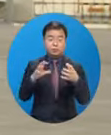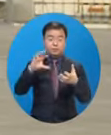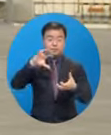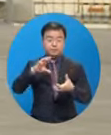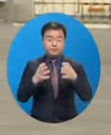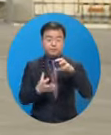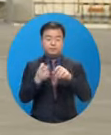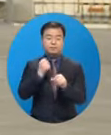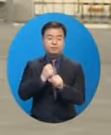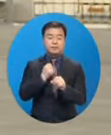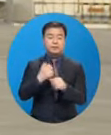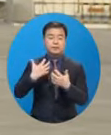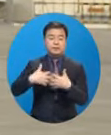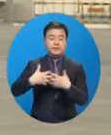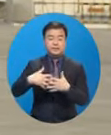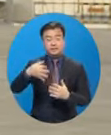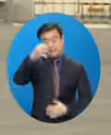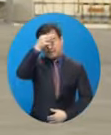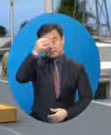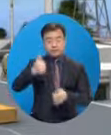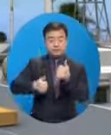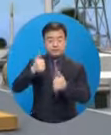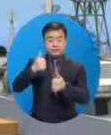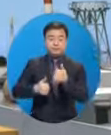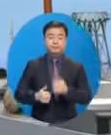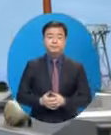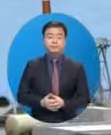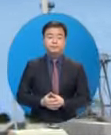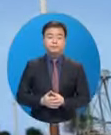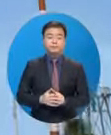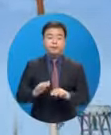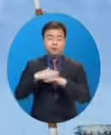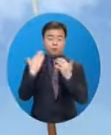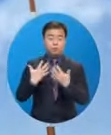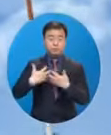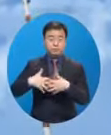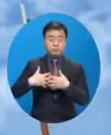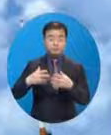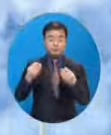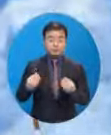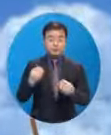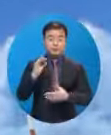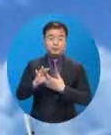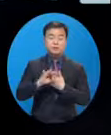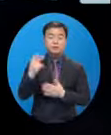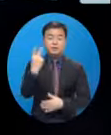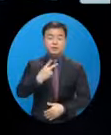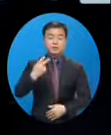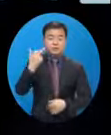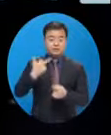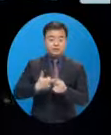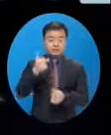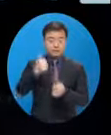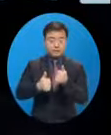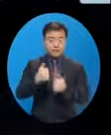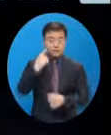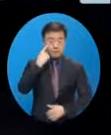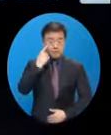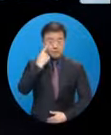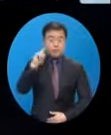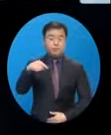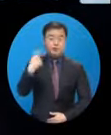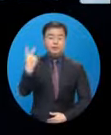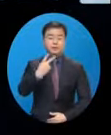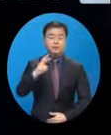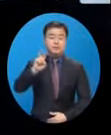엔진 성능 시험이 이루어지게 되겠습니다. 엔진이 완성되면 2017년 시험 발사를 거쳐